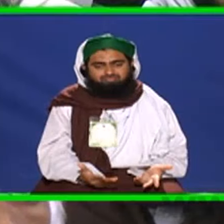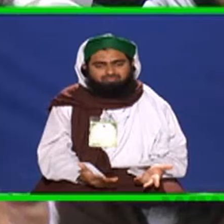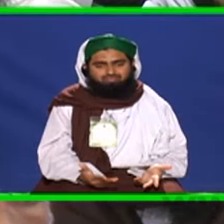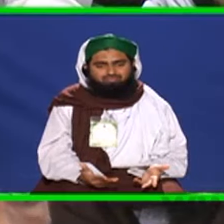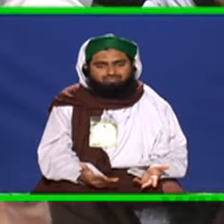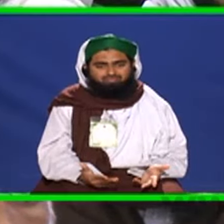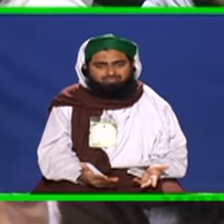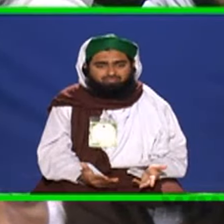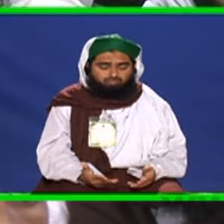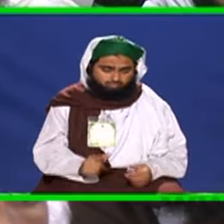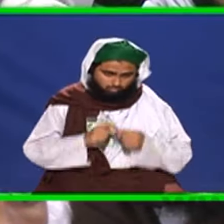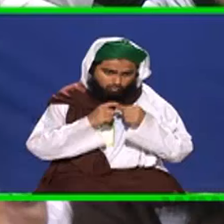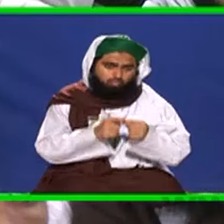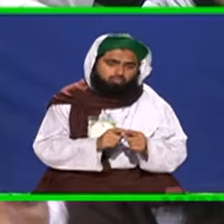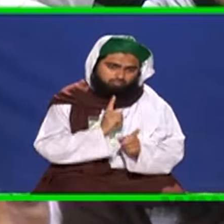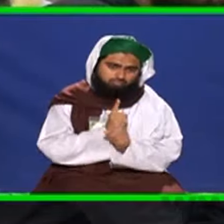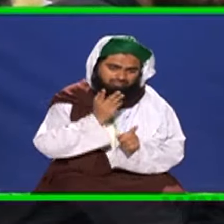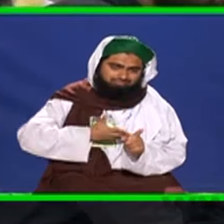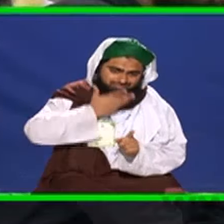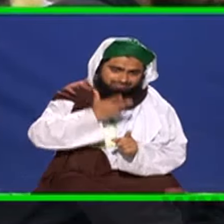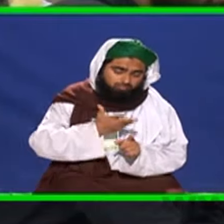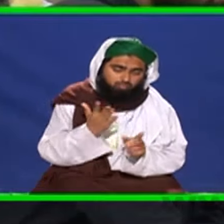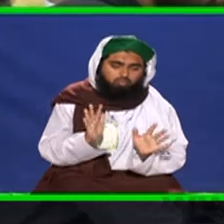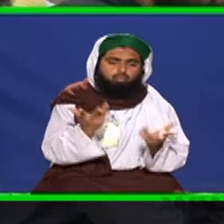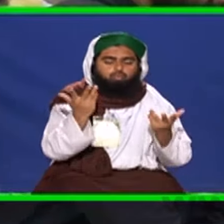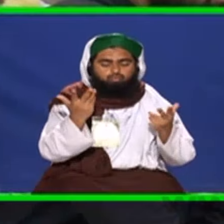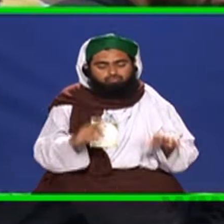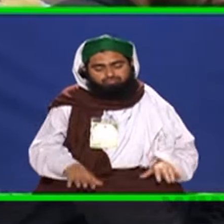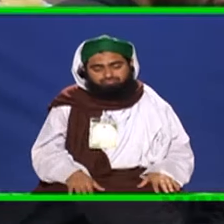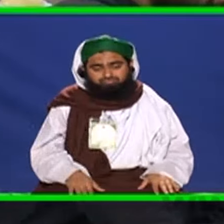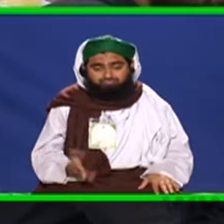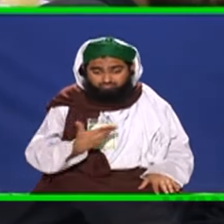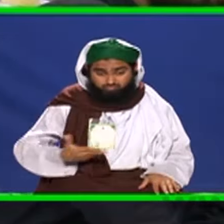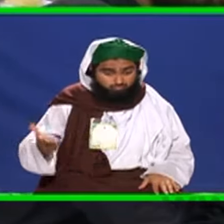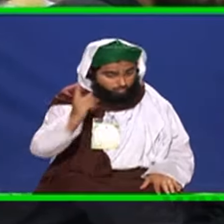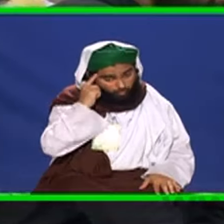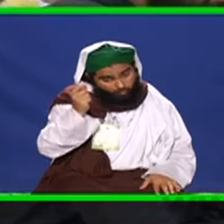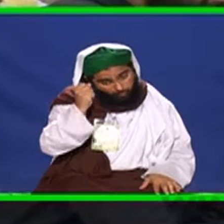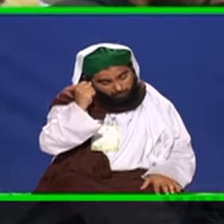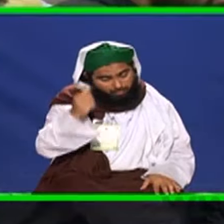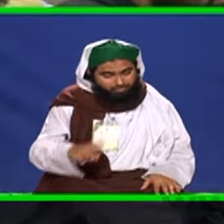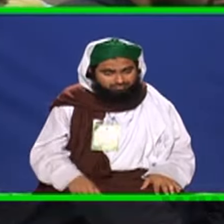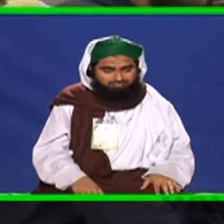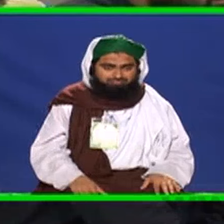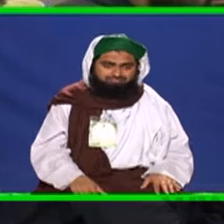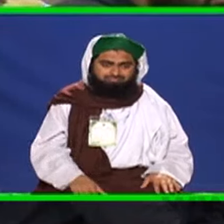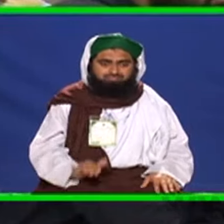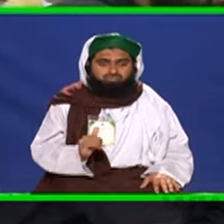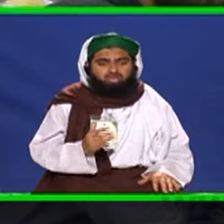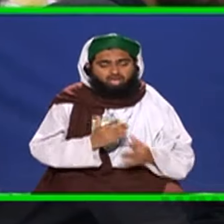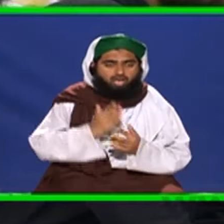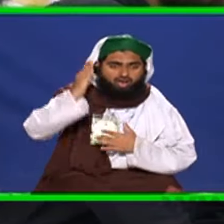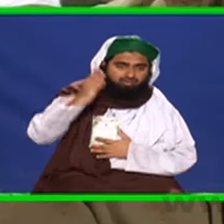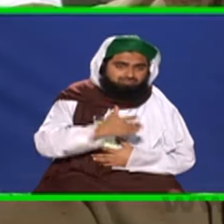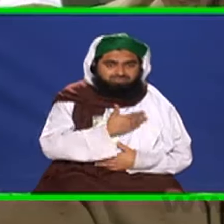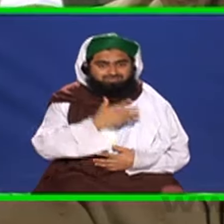ماشاءاللہ بہت اچھا. یہ اس لیے آپ کو اس طرح میں مطلب ذرا تلطف پیدا کرتا ہوں کہ آپ کو یاد رہ جائے, کہ کہیں ہاتھ اٹھانا